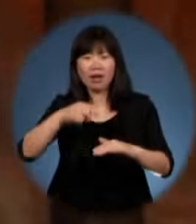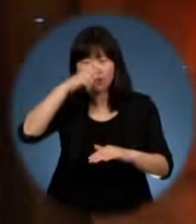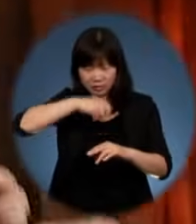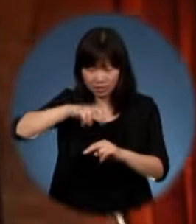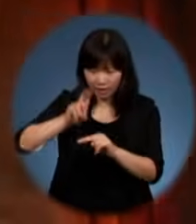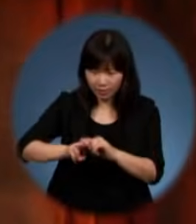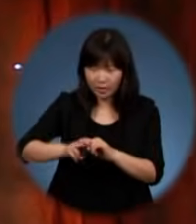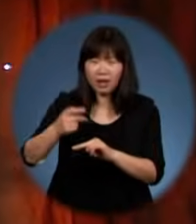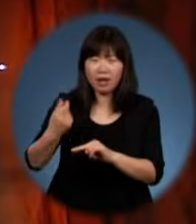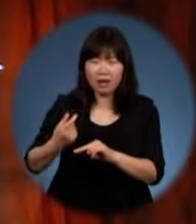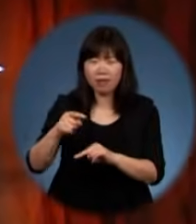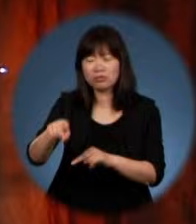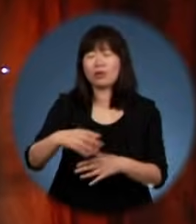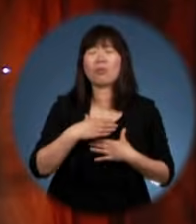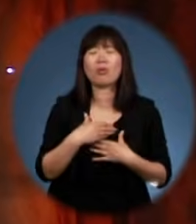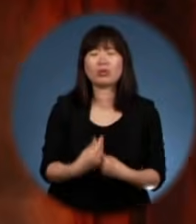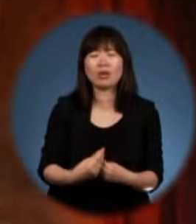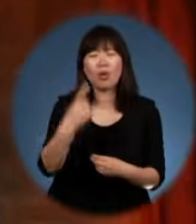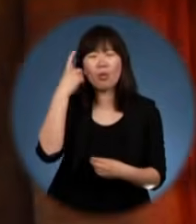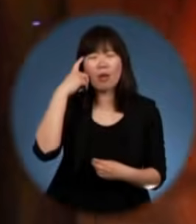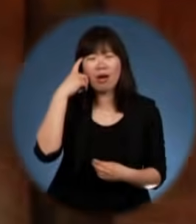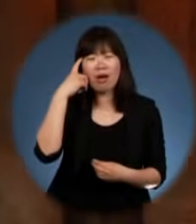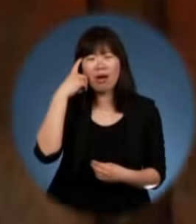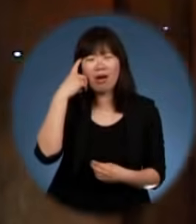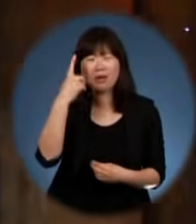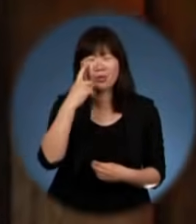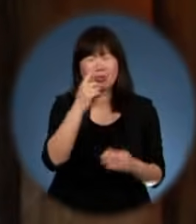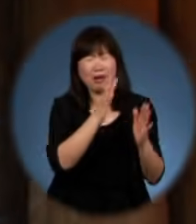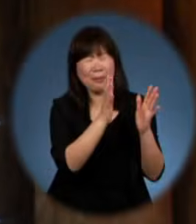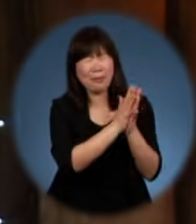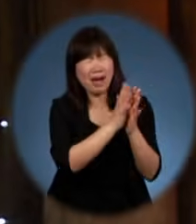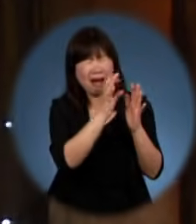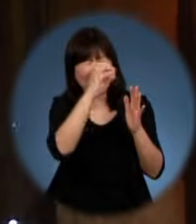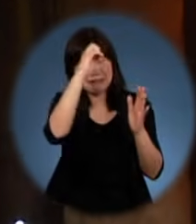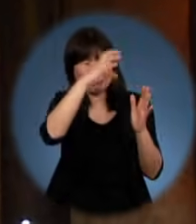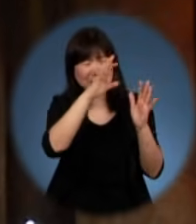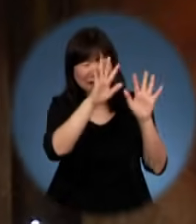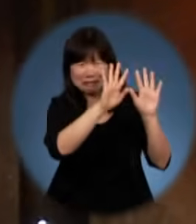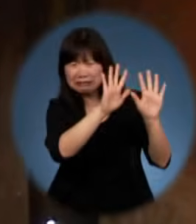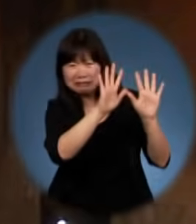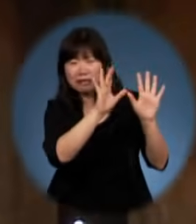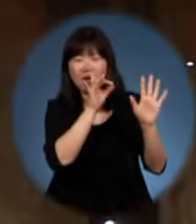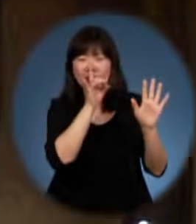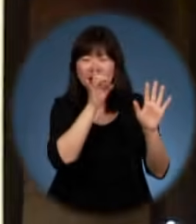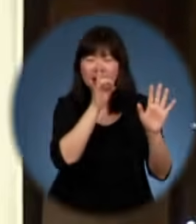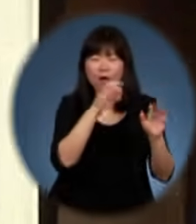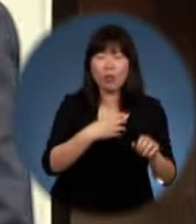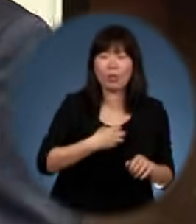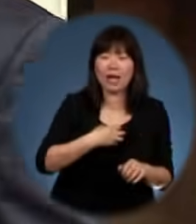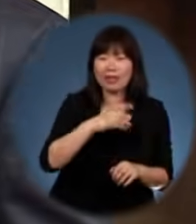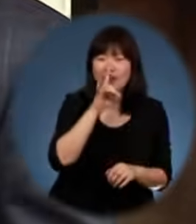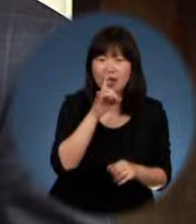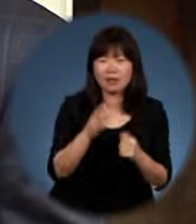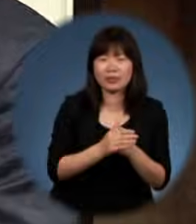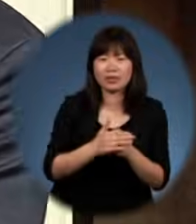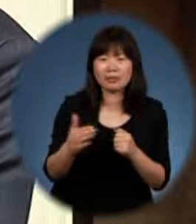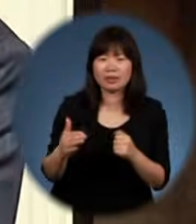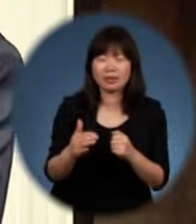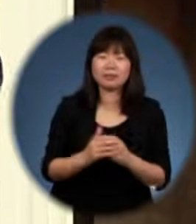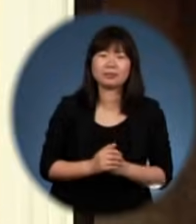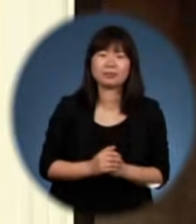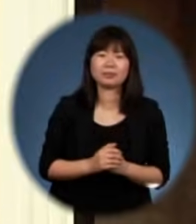않겠다는 거야 안장 뒤에 그 편하다는 거에요 왜 눌 그 눈부신 태양을 볼 염두 와 엄두가 나지 않는 거예요